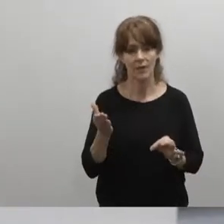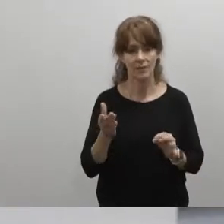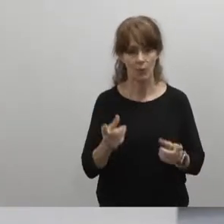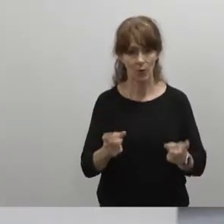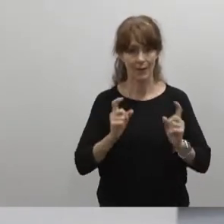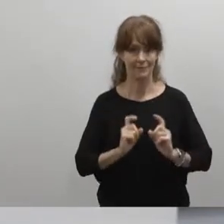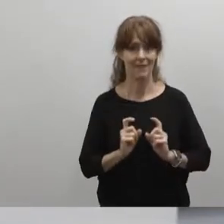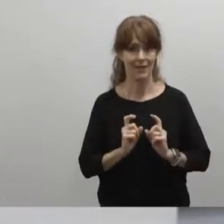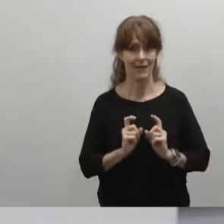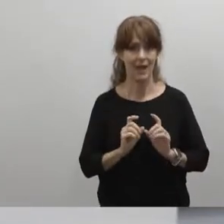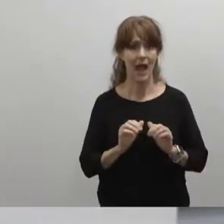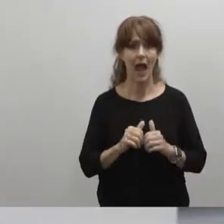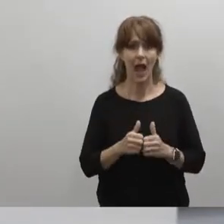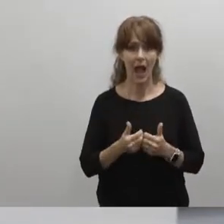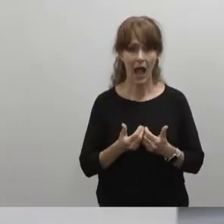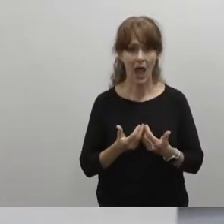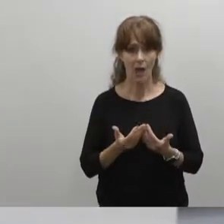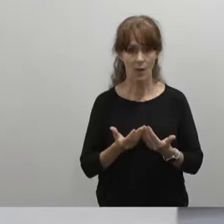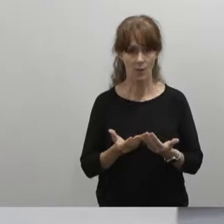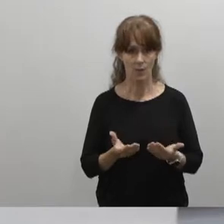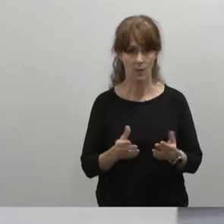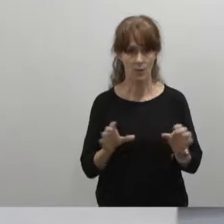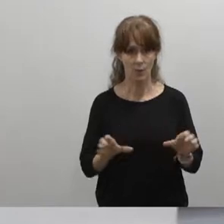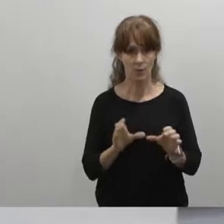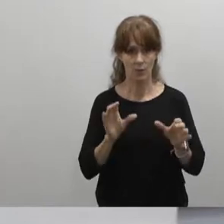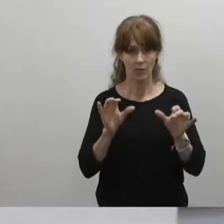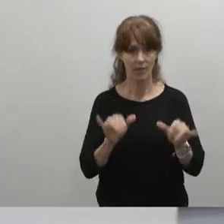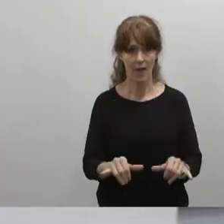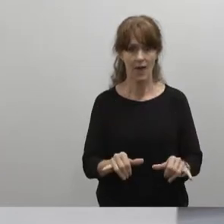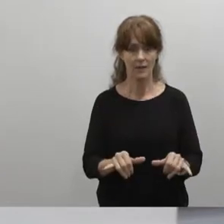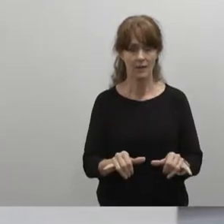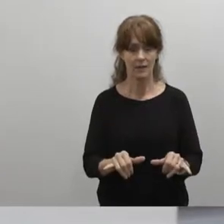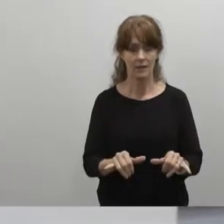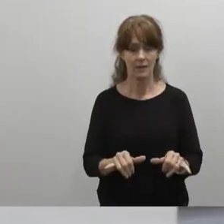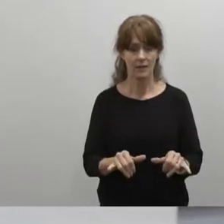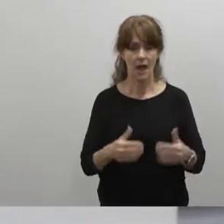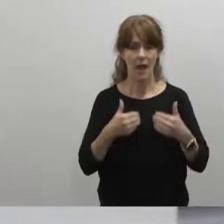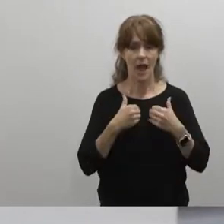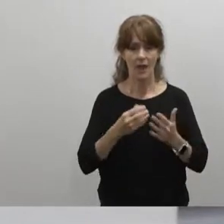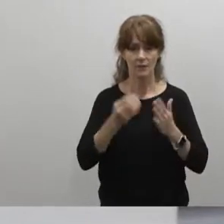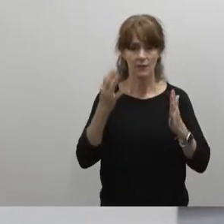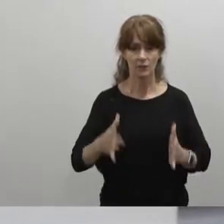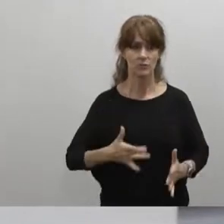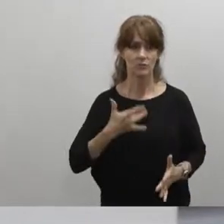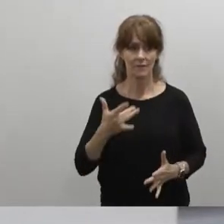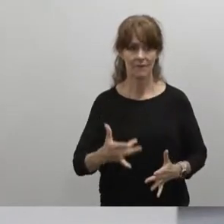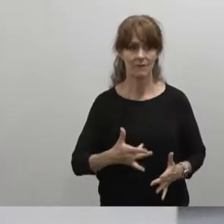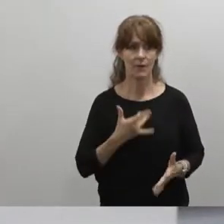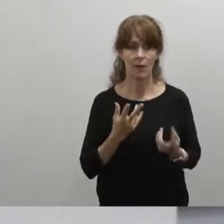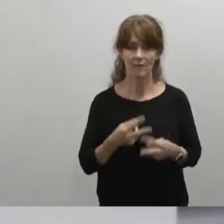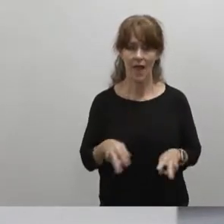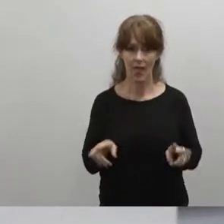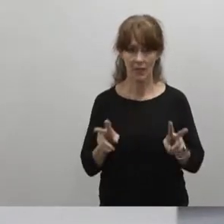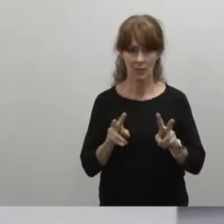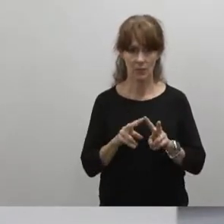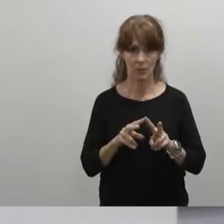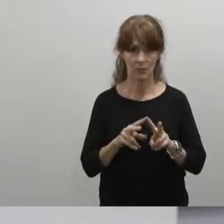ní với đề chỉ cái tạp kích xâm khăn xâm hạp dư nó cứ thả ta ở dương thư dương ná